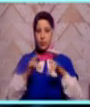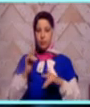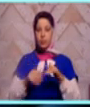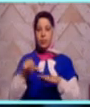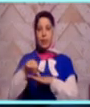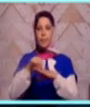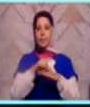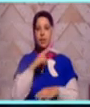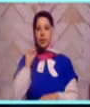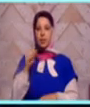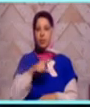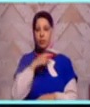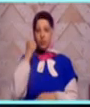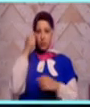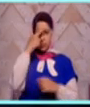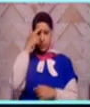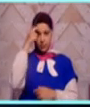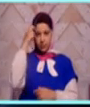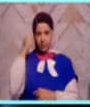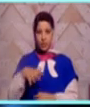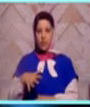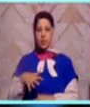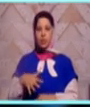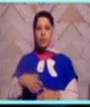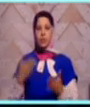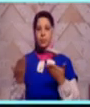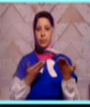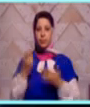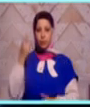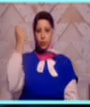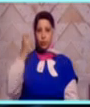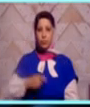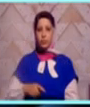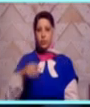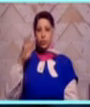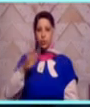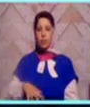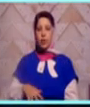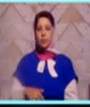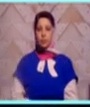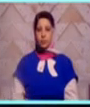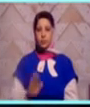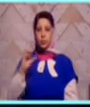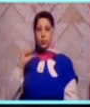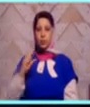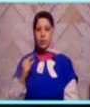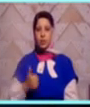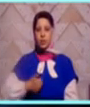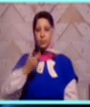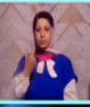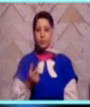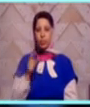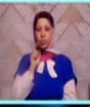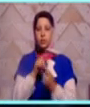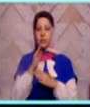في فصل الصيف، بيبدا يتذبذب مع حركه الشمس الظهريه لشمال السودان، فبالتالي بيبدا ياثر علينا